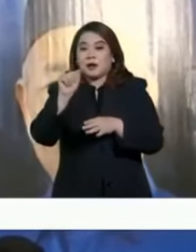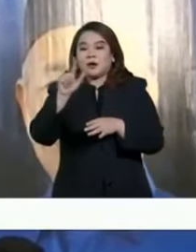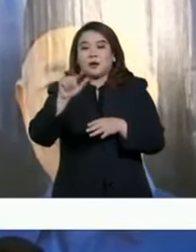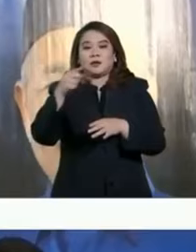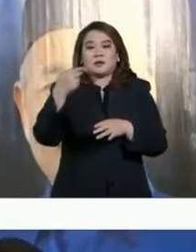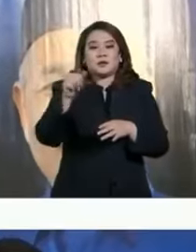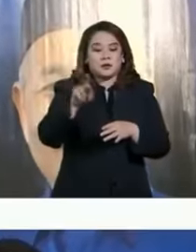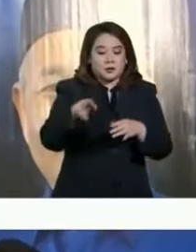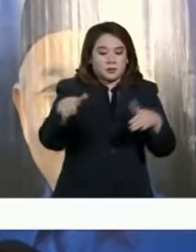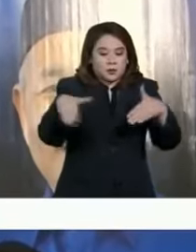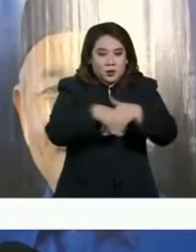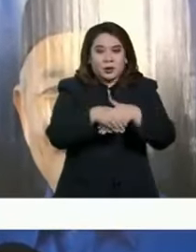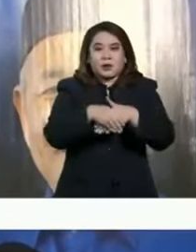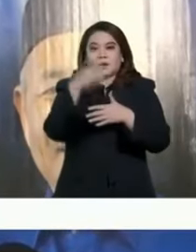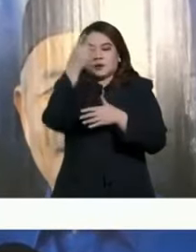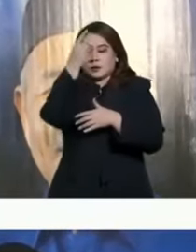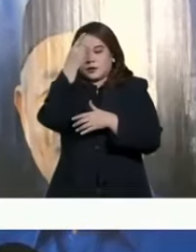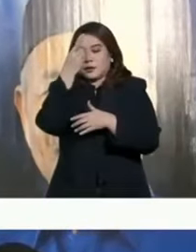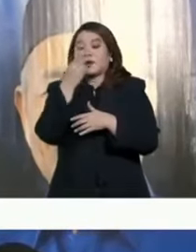tangga dengan Datin